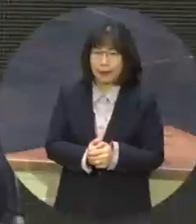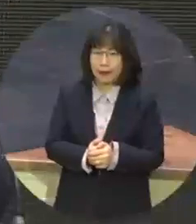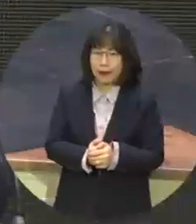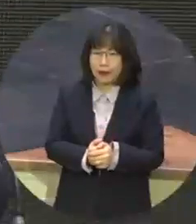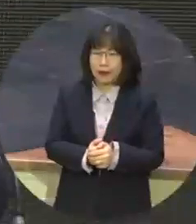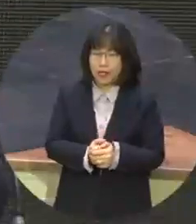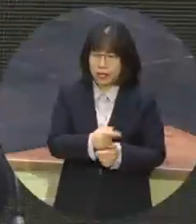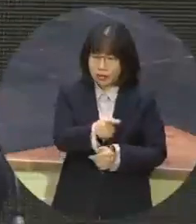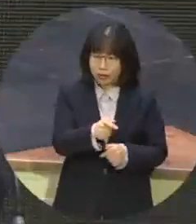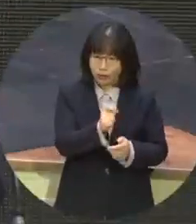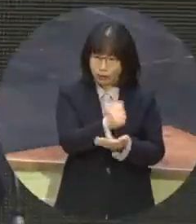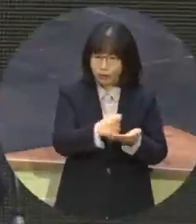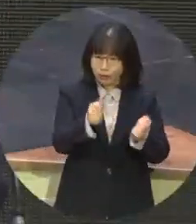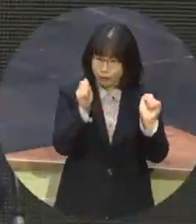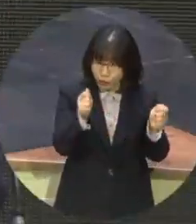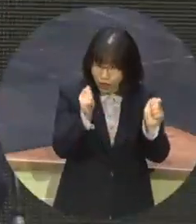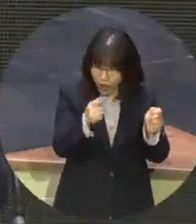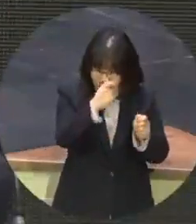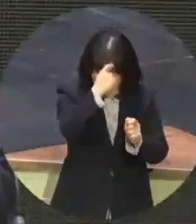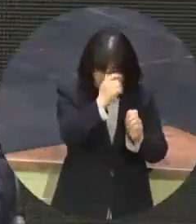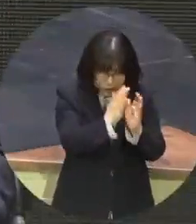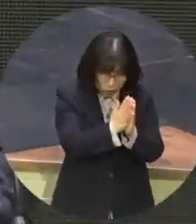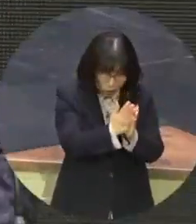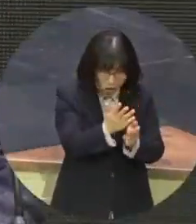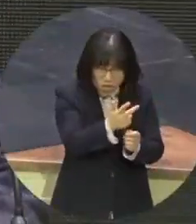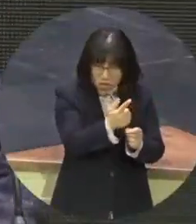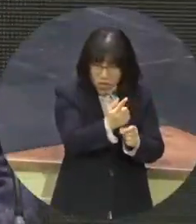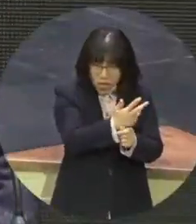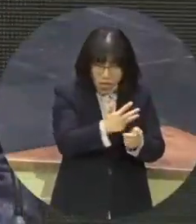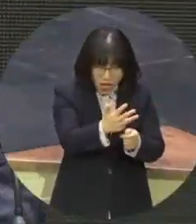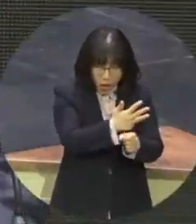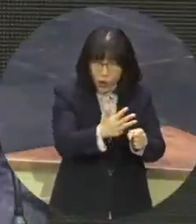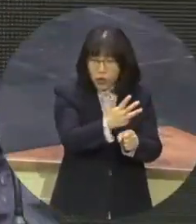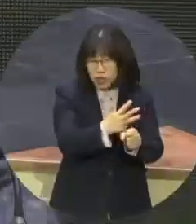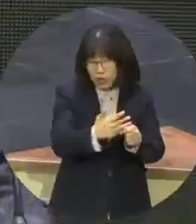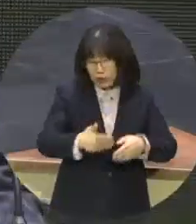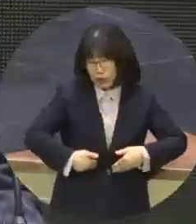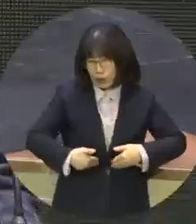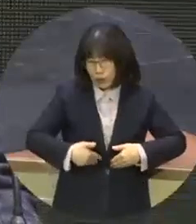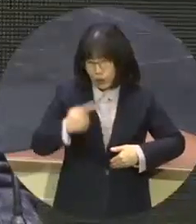떨어지기 때문에 기도를 말해요. 무당들은 막 8시간씩, 10시간씩 한대요.